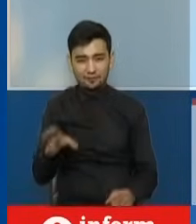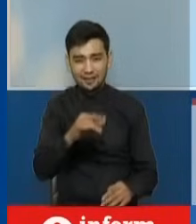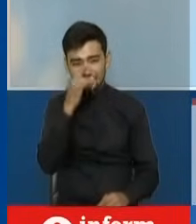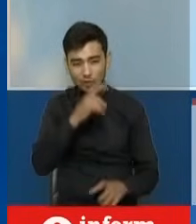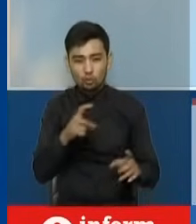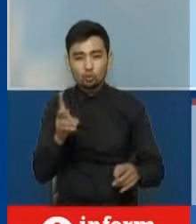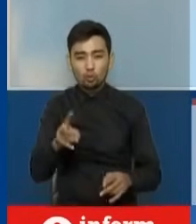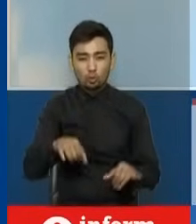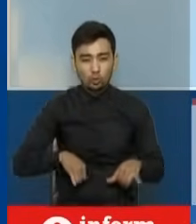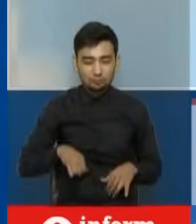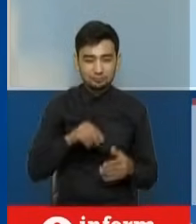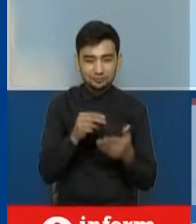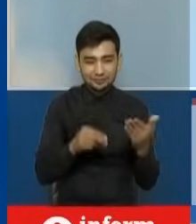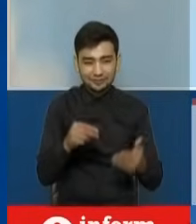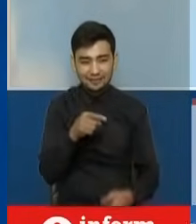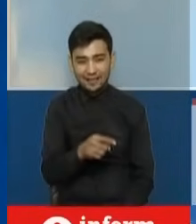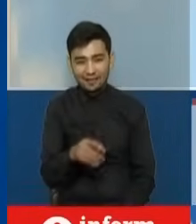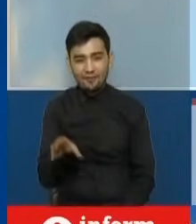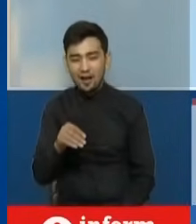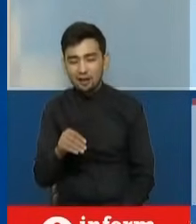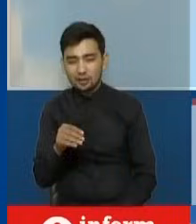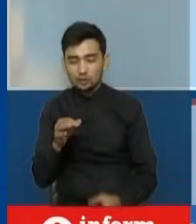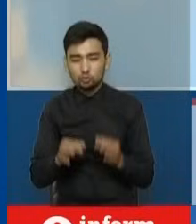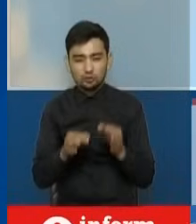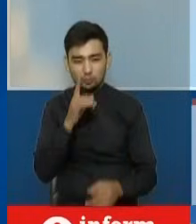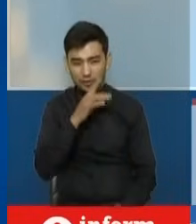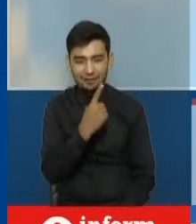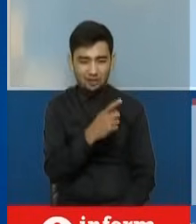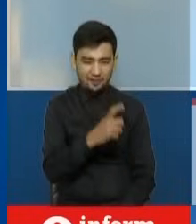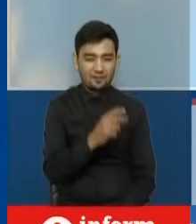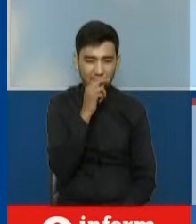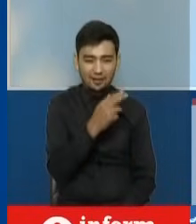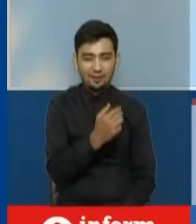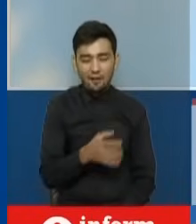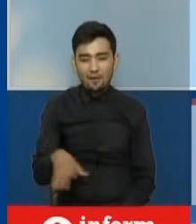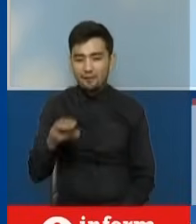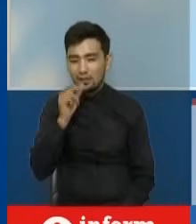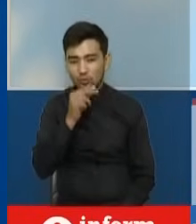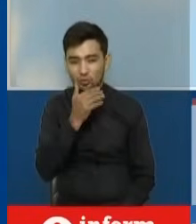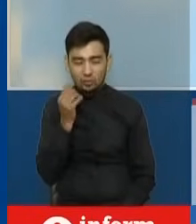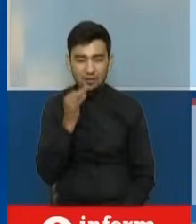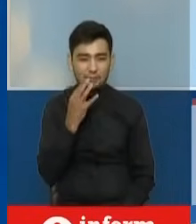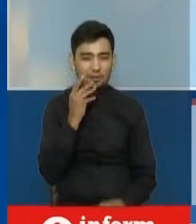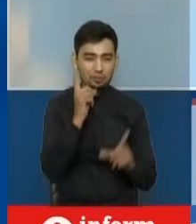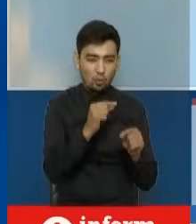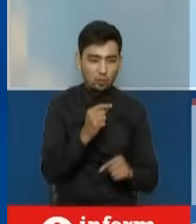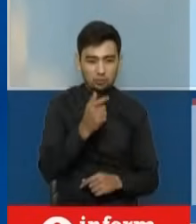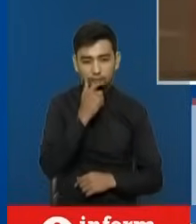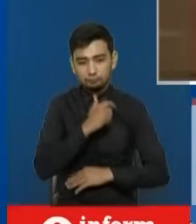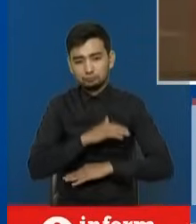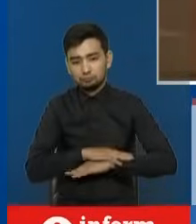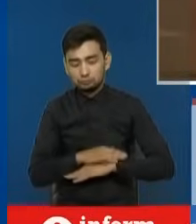казахстанцев по проступку одного гражданина нельзя. Чаще всего наши граждане за рубежом ведут себя культурно и очень